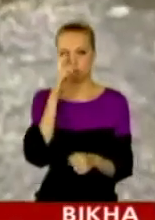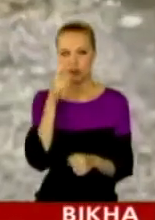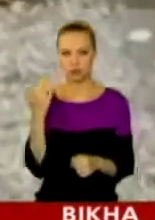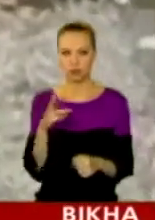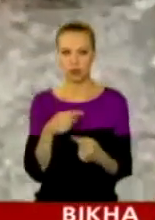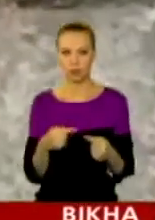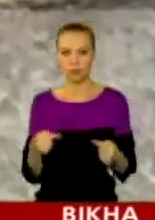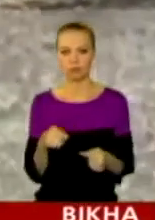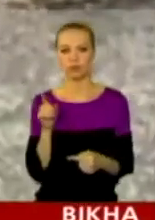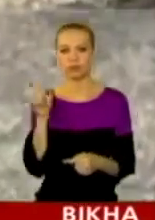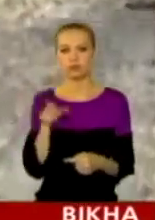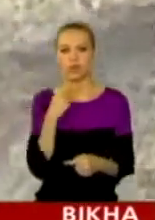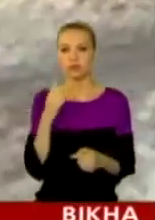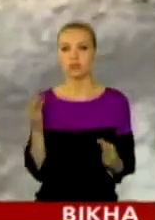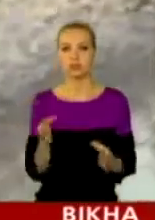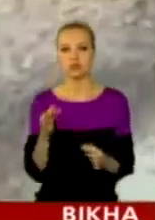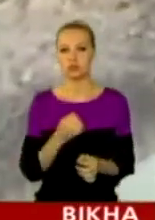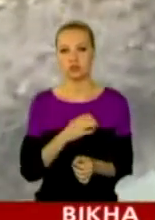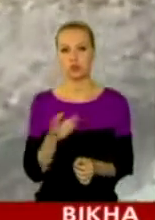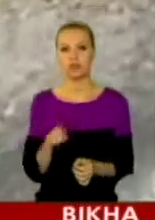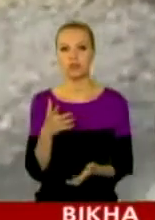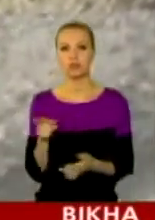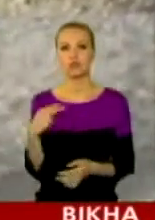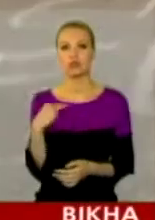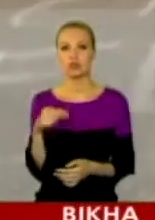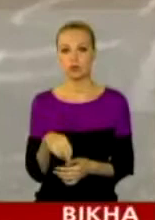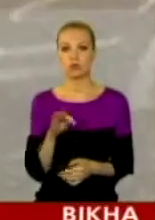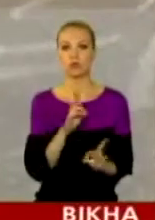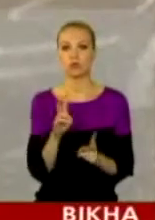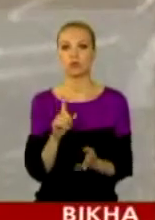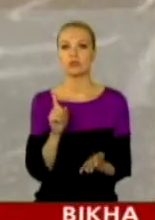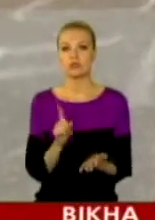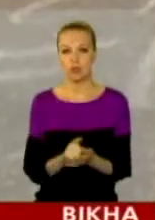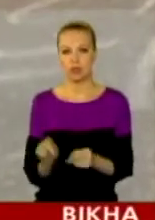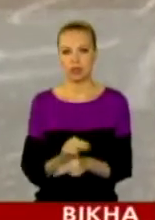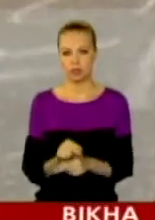майна. Робін Гуд каже, ні про що не шкодує, навіть якщо його засудять, бо хтось таки має ремонтувати шляхи.